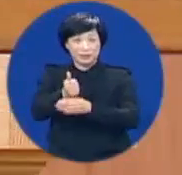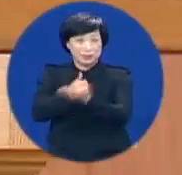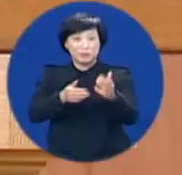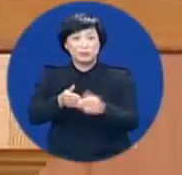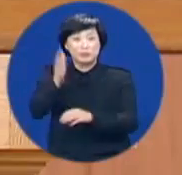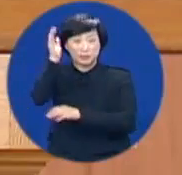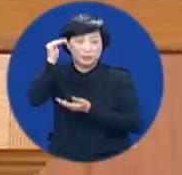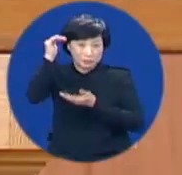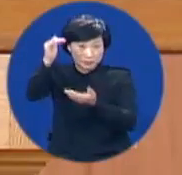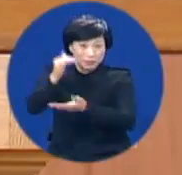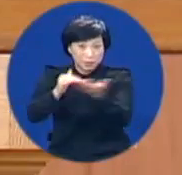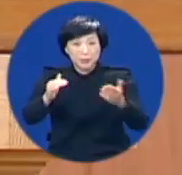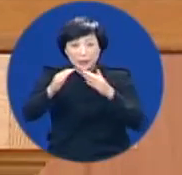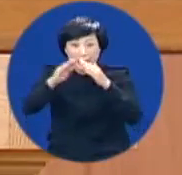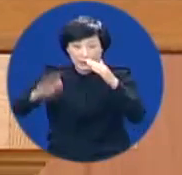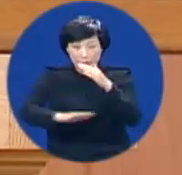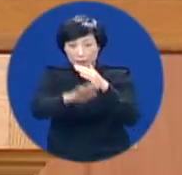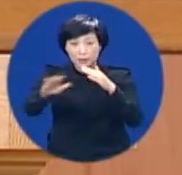가정은